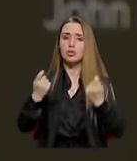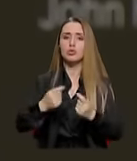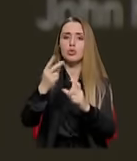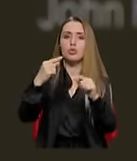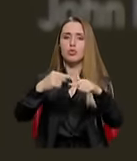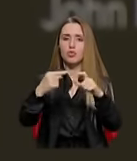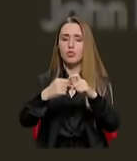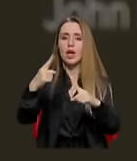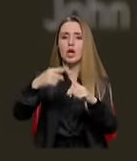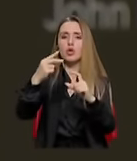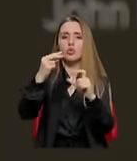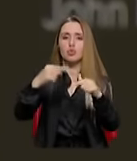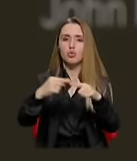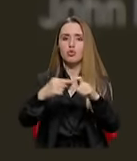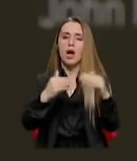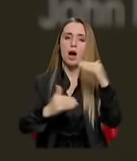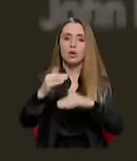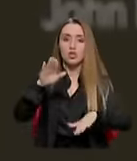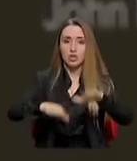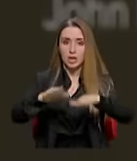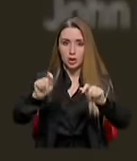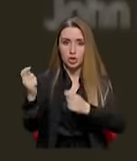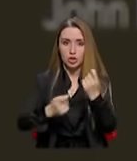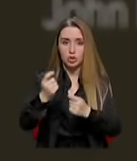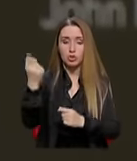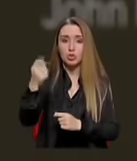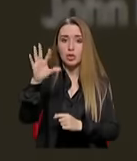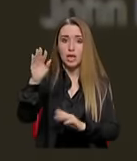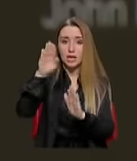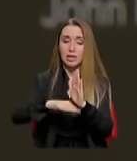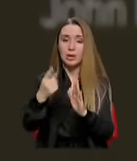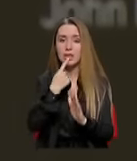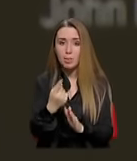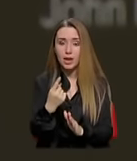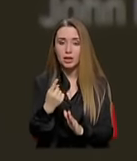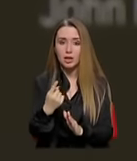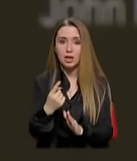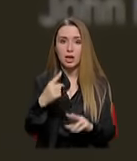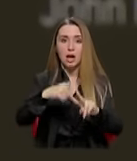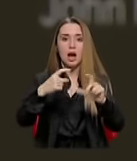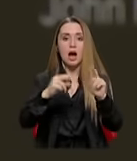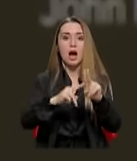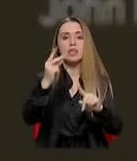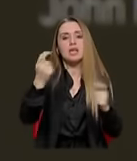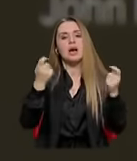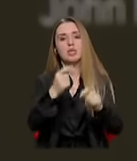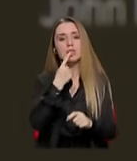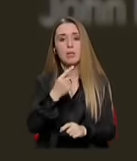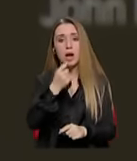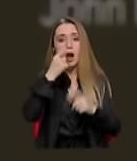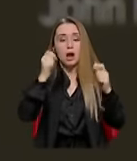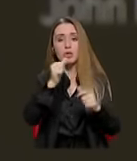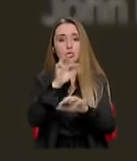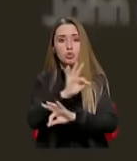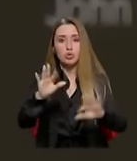tüfeyli artışla dengelemeye çalışıyoruz bunu % indirmeniz demenin askının kapısına kilit vurmak demek Ankara'ya susuz